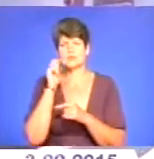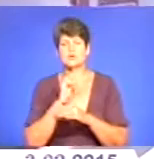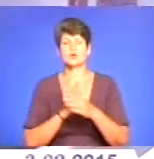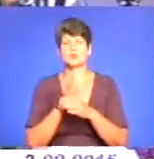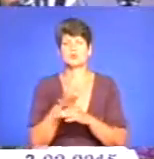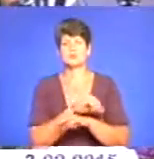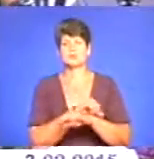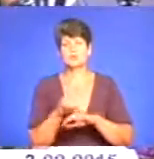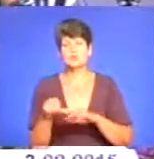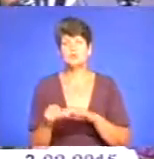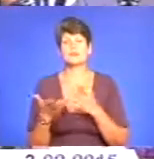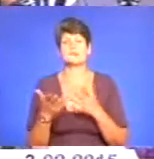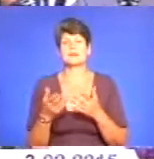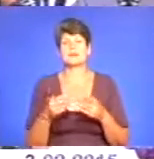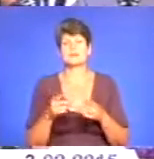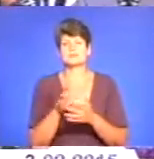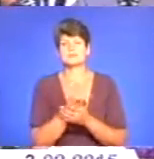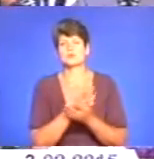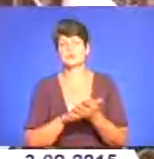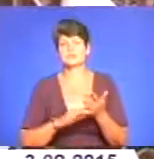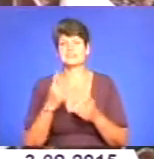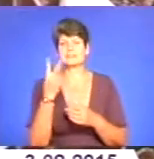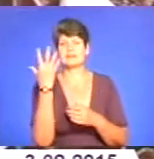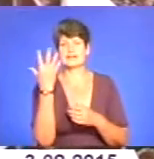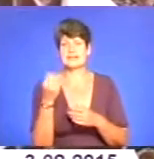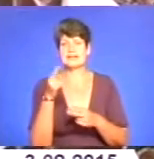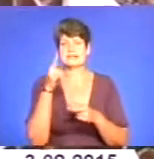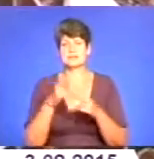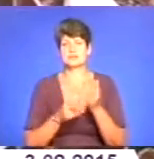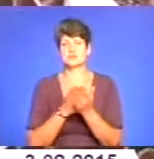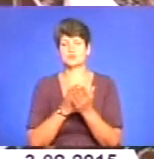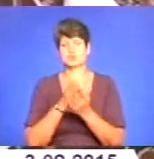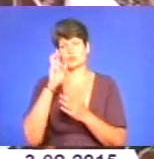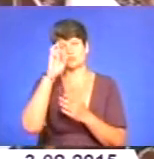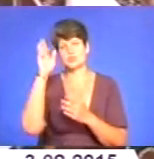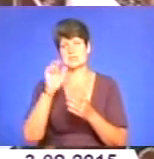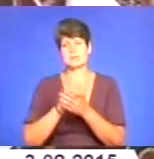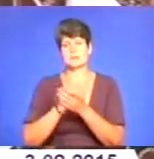кордону на етнічне святкування, тривав два дні і завершився службою Божою за мир в Україні.